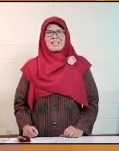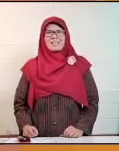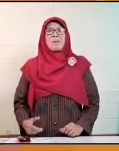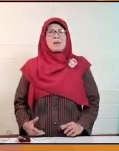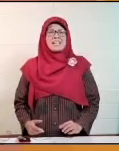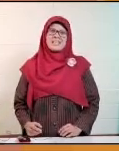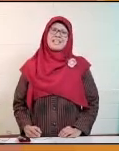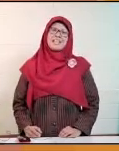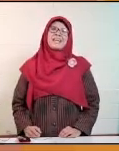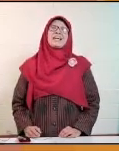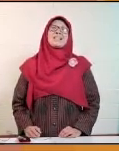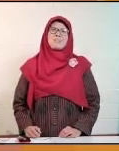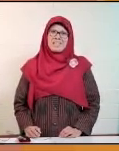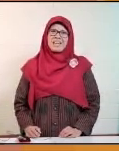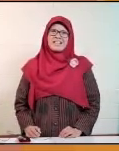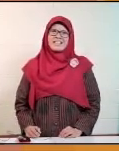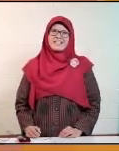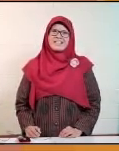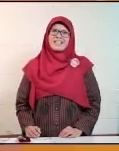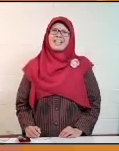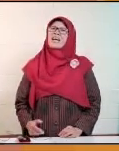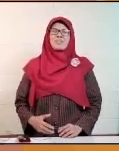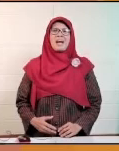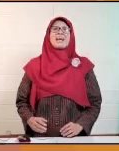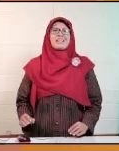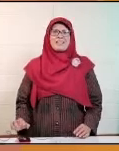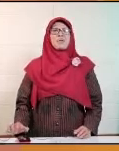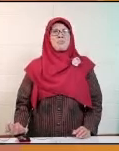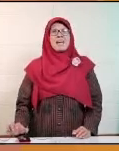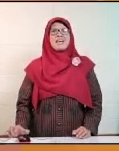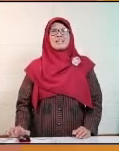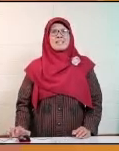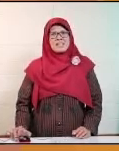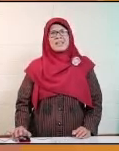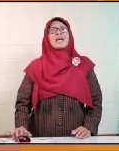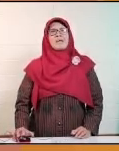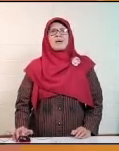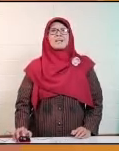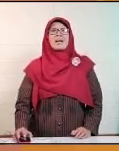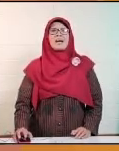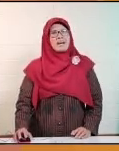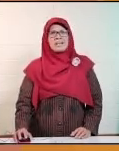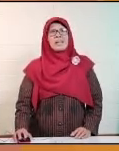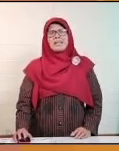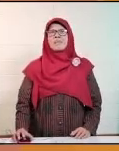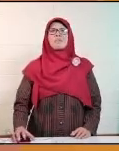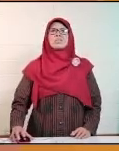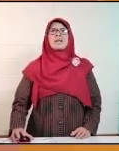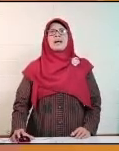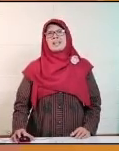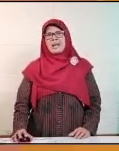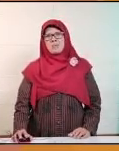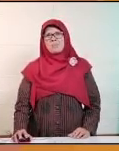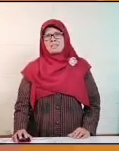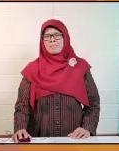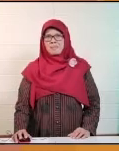teman-teman bisa jadi demikian Nah itulah perubahan yang terjadi pada kalian yang